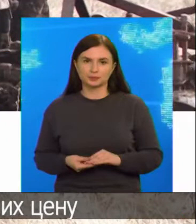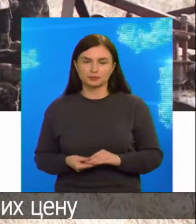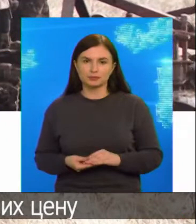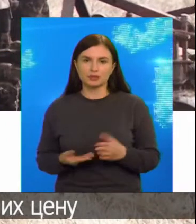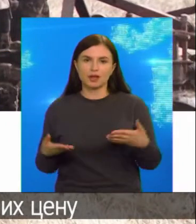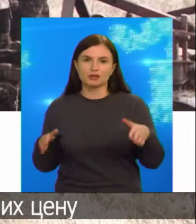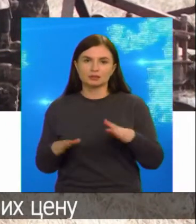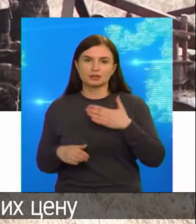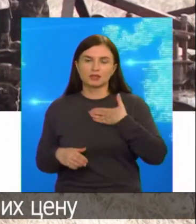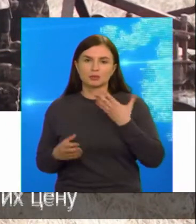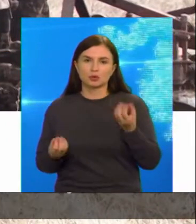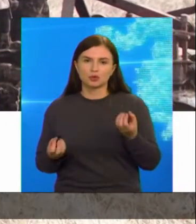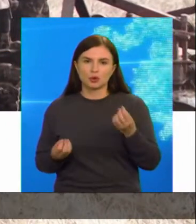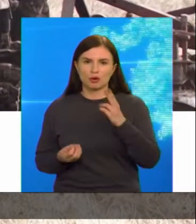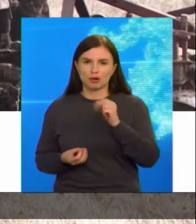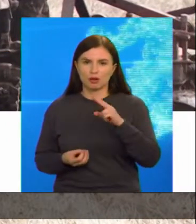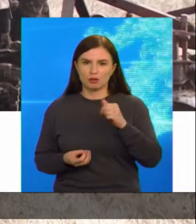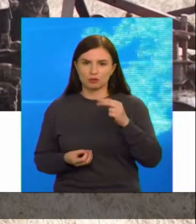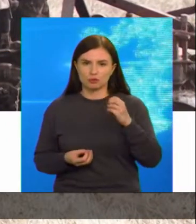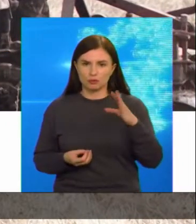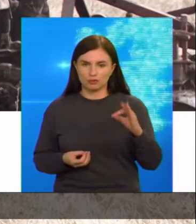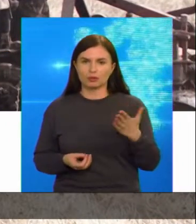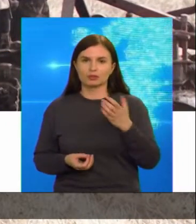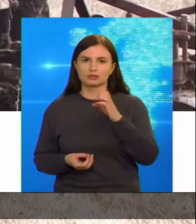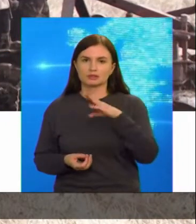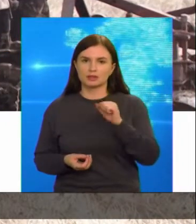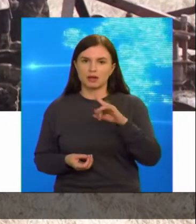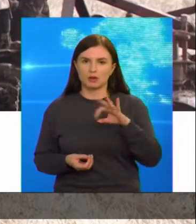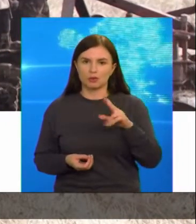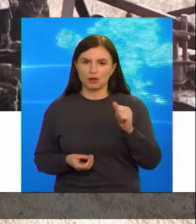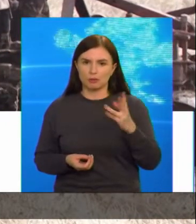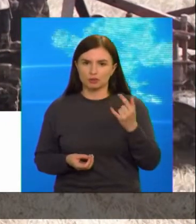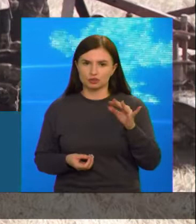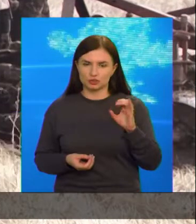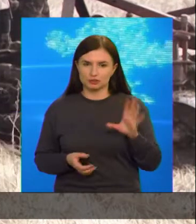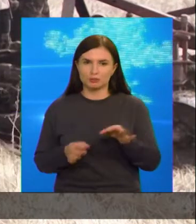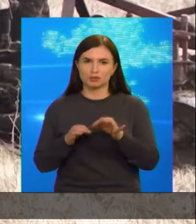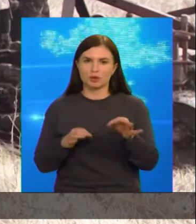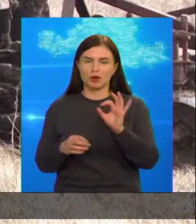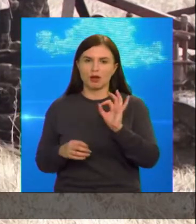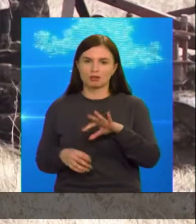еще Калачево, Старокамышицк, поселок Октябрьский,